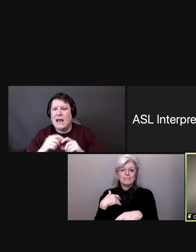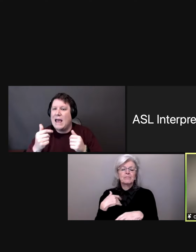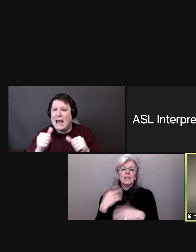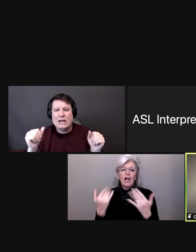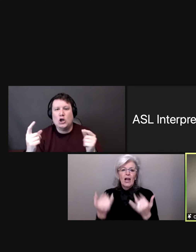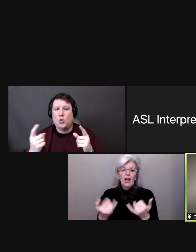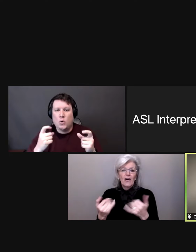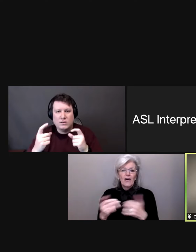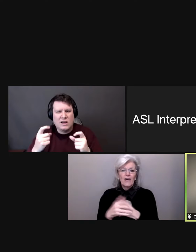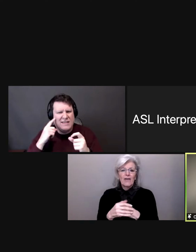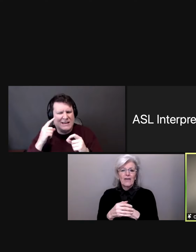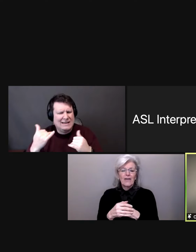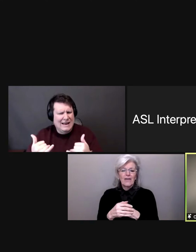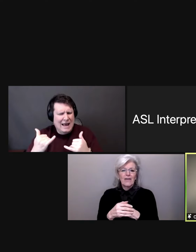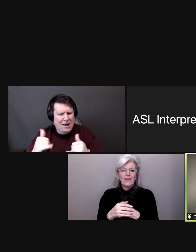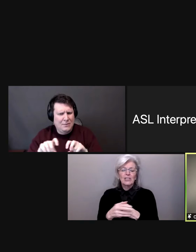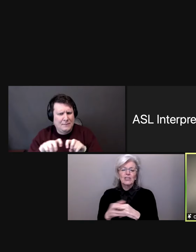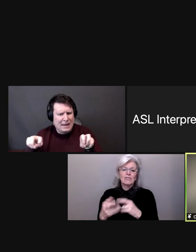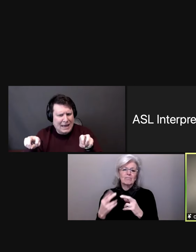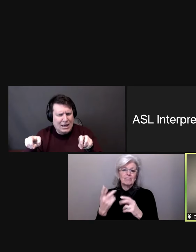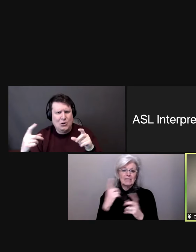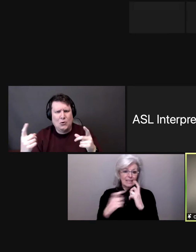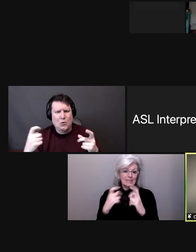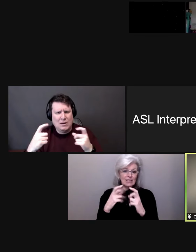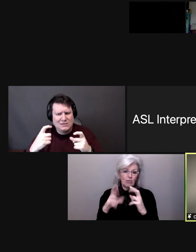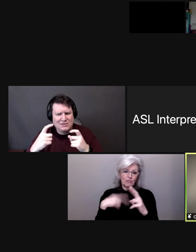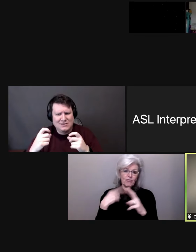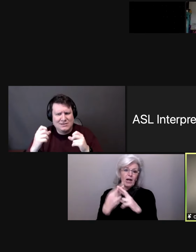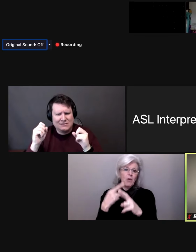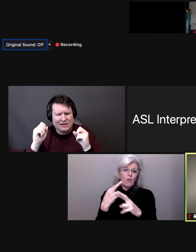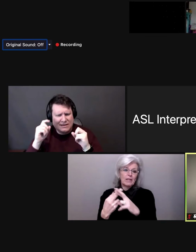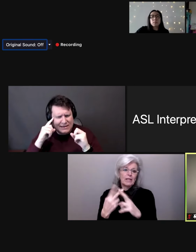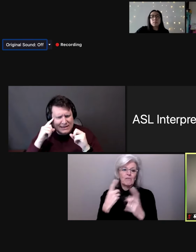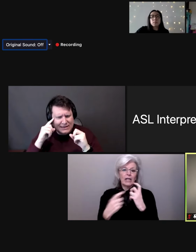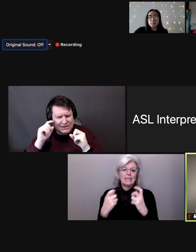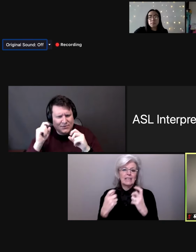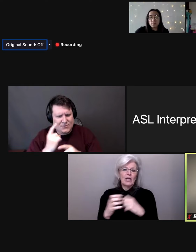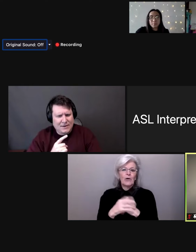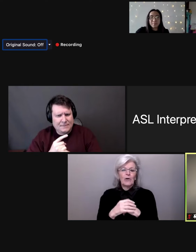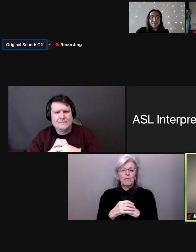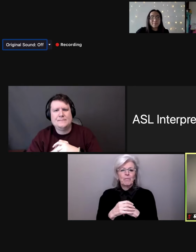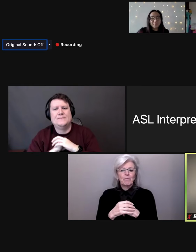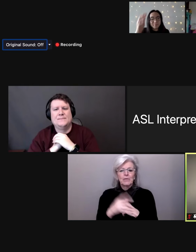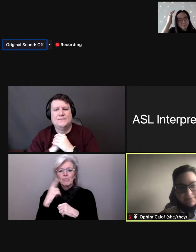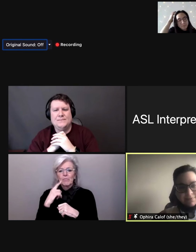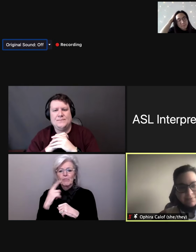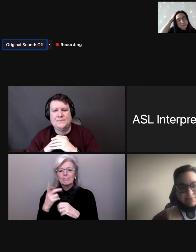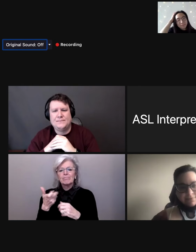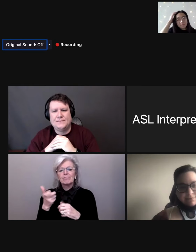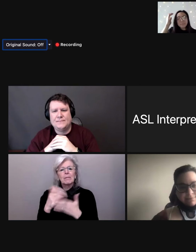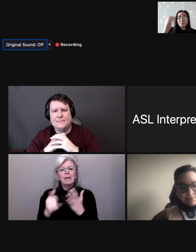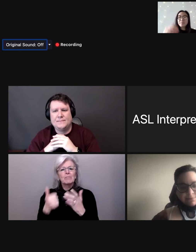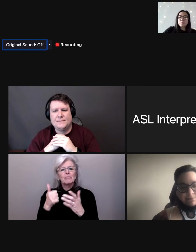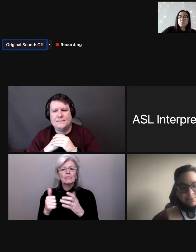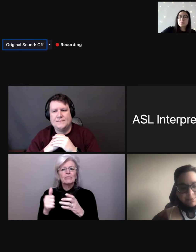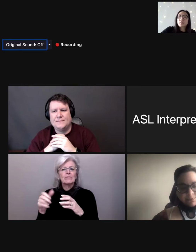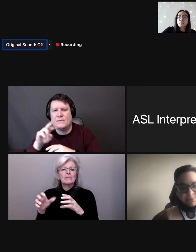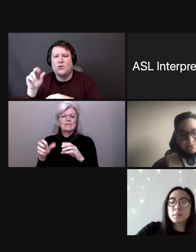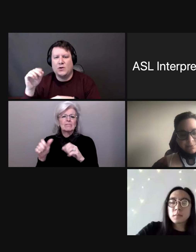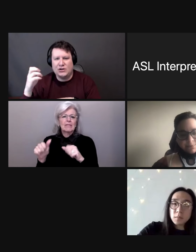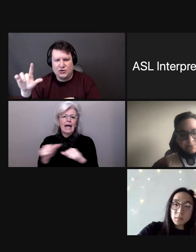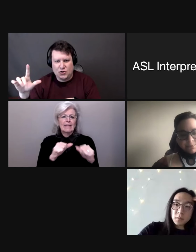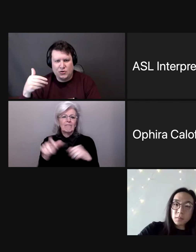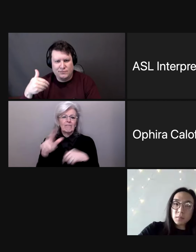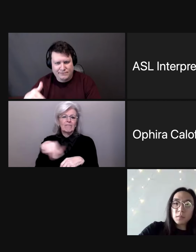bien à vos questions. Donc, pour passer à la partie plus interactive de cette présentation.